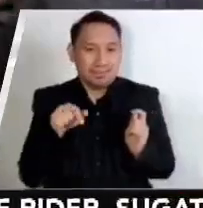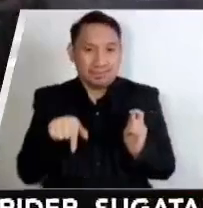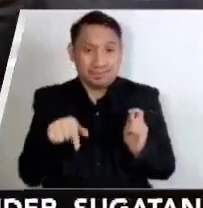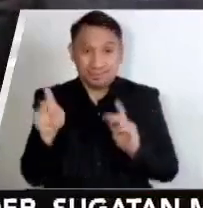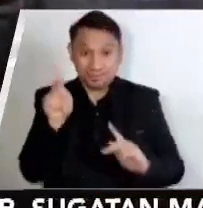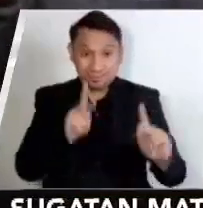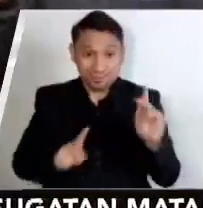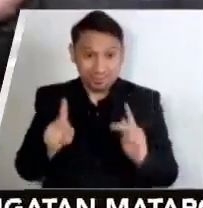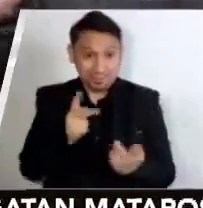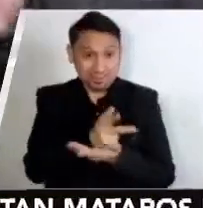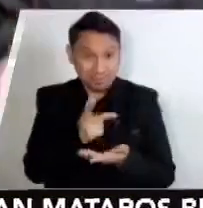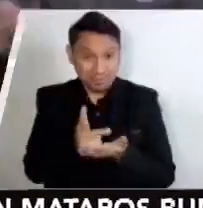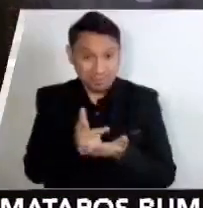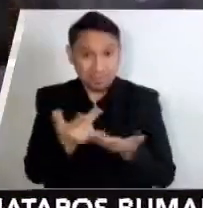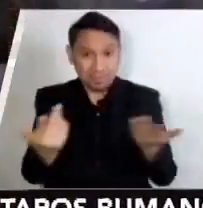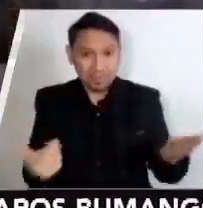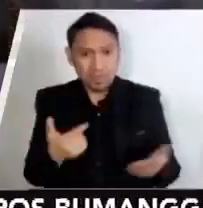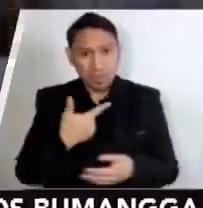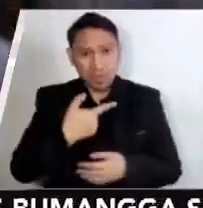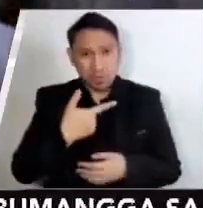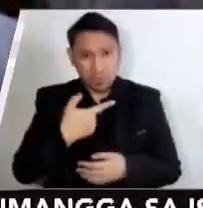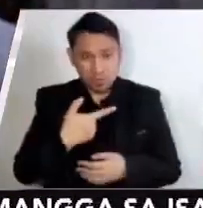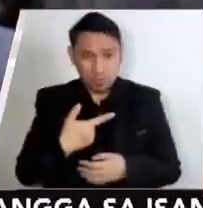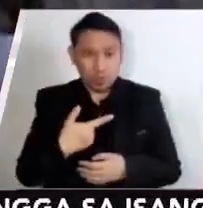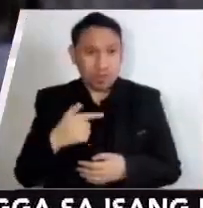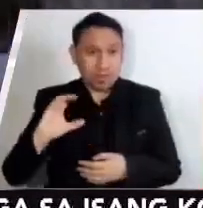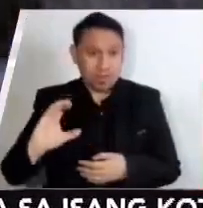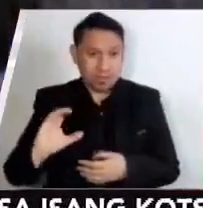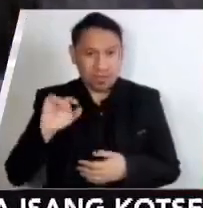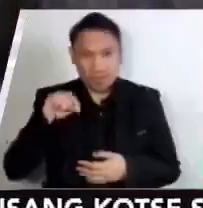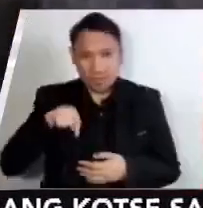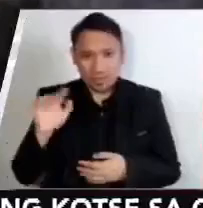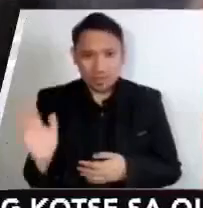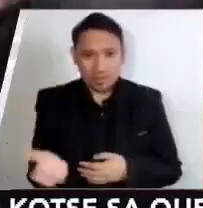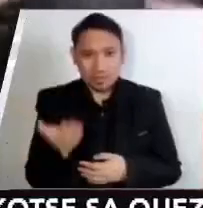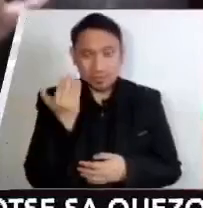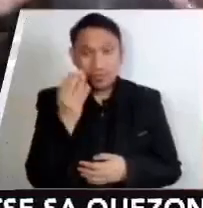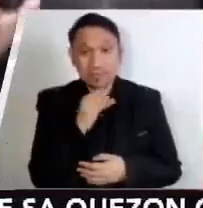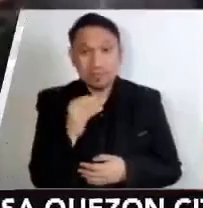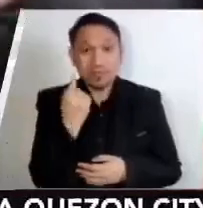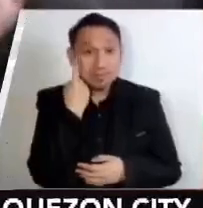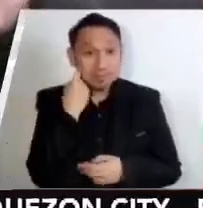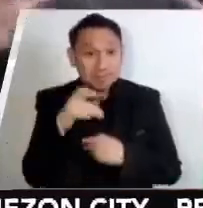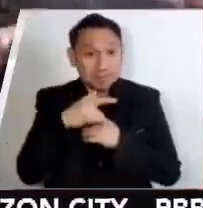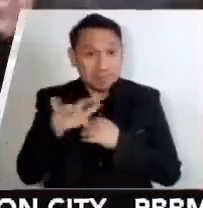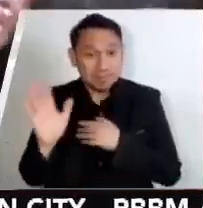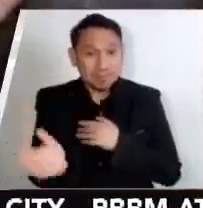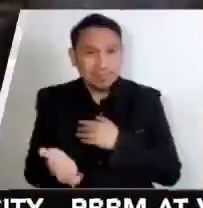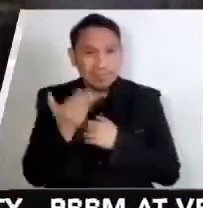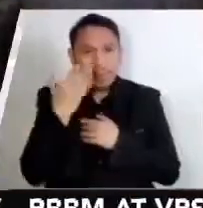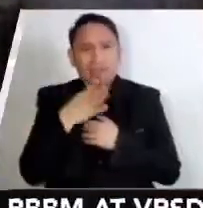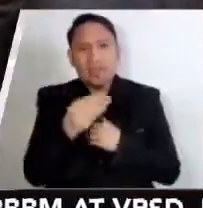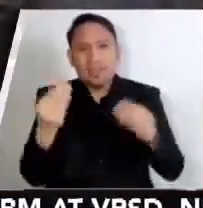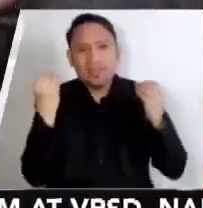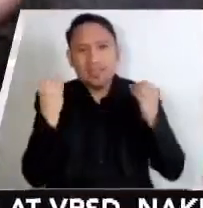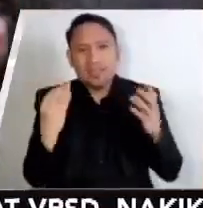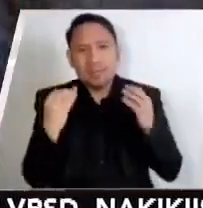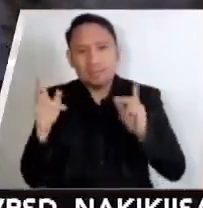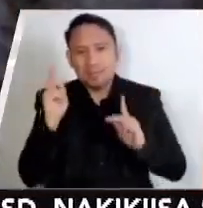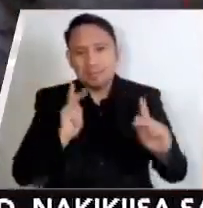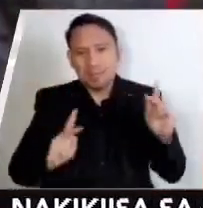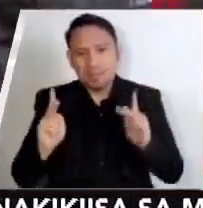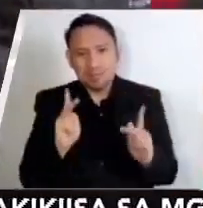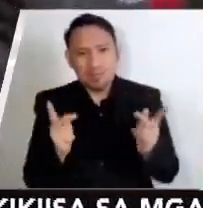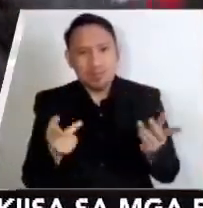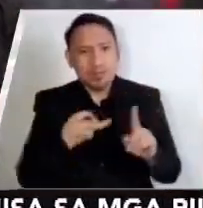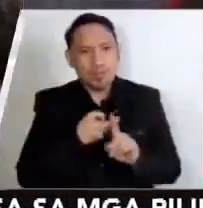nasa 21 degrees Celsius ang temperatura ngayong umaga. At kaninang madaling araw pa lang ay napakadami ng mga turista sa iba't ibang